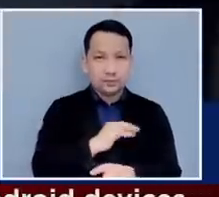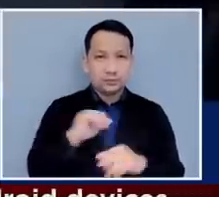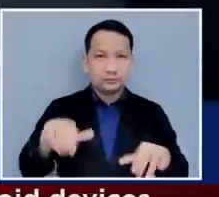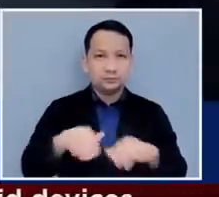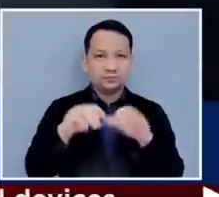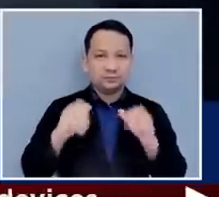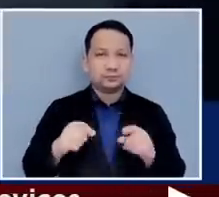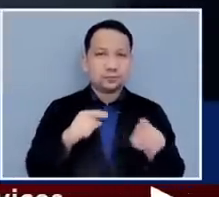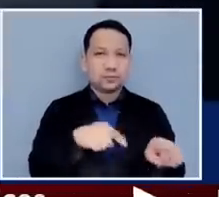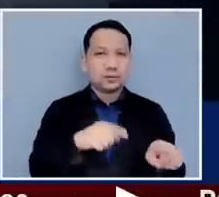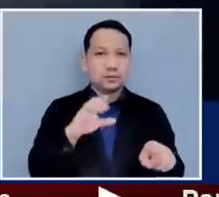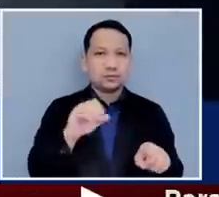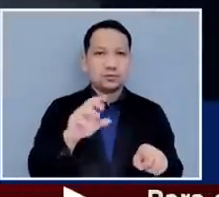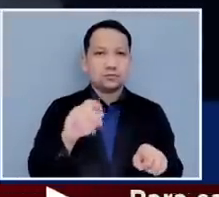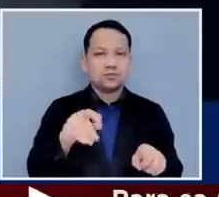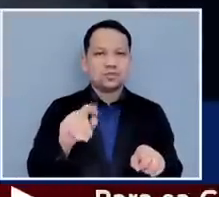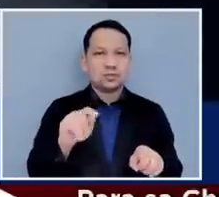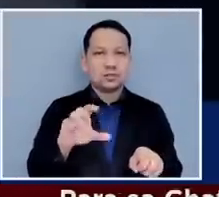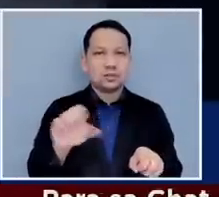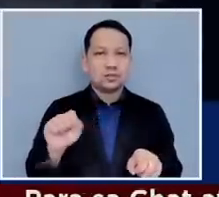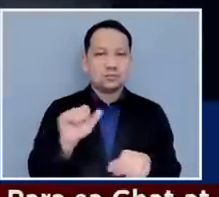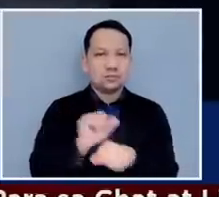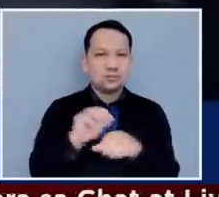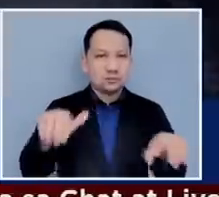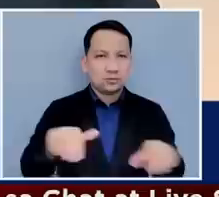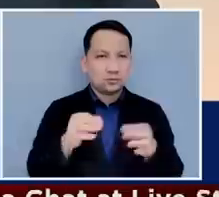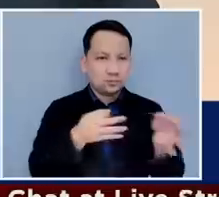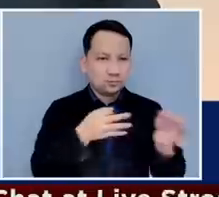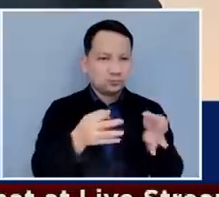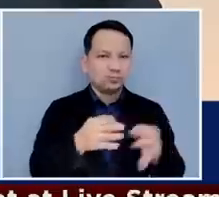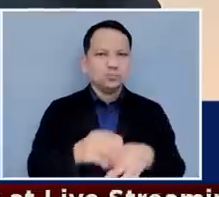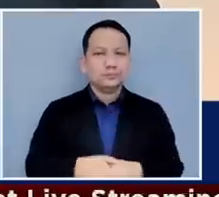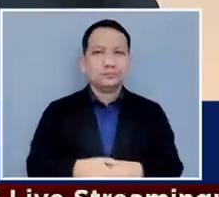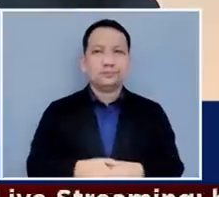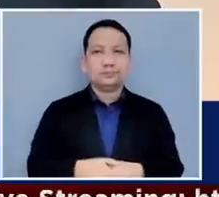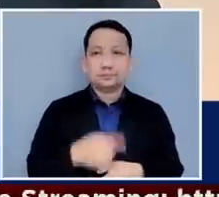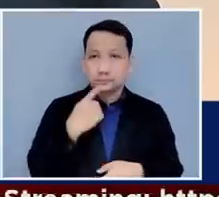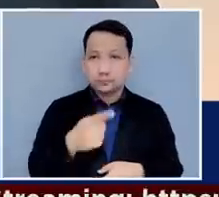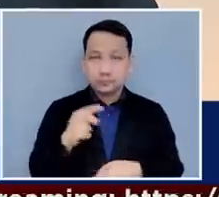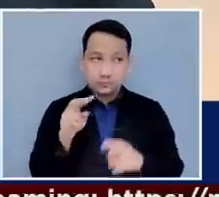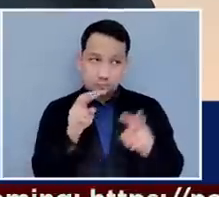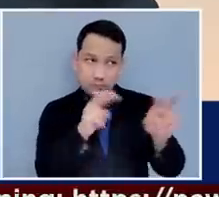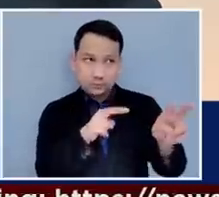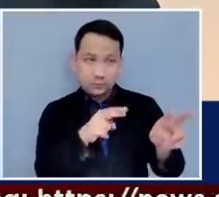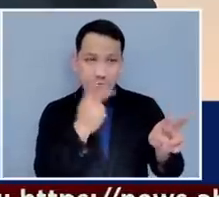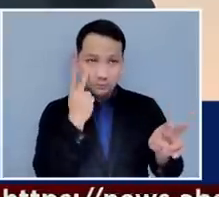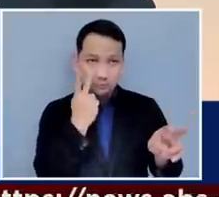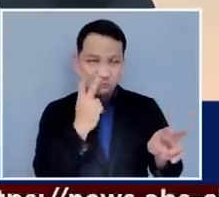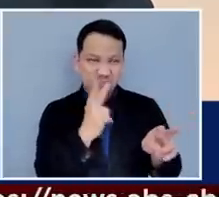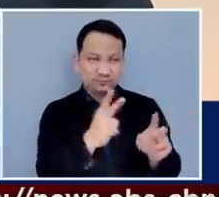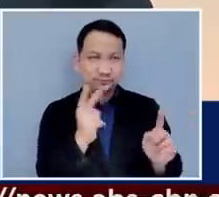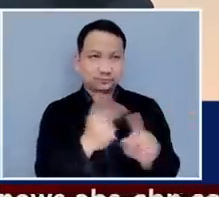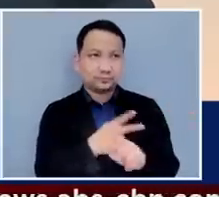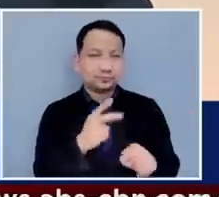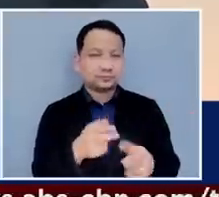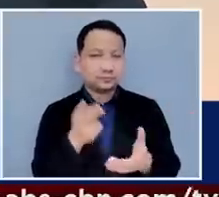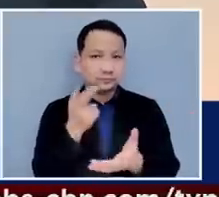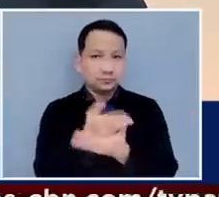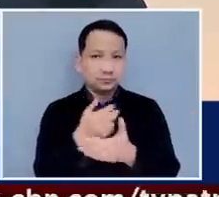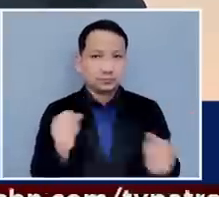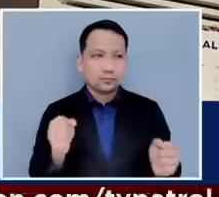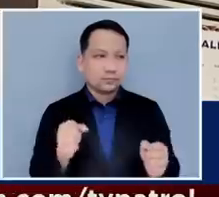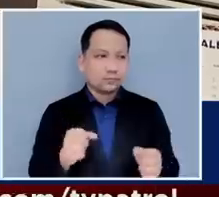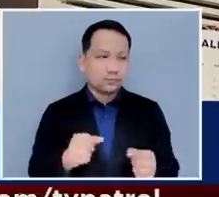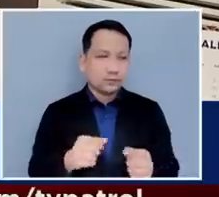ni Pomposelli ang mga workers, ito ang paliwanag. Every time na nakikita nila yung mga yon, ng mga victims na na-rescue natin, bumabalik yung